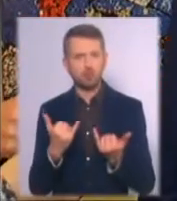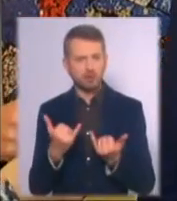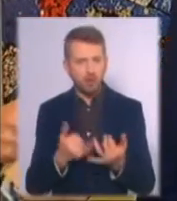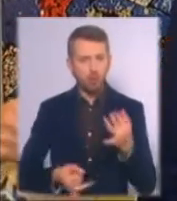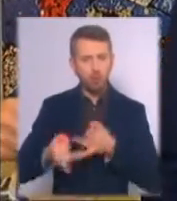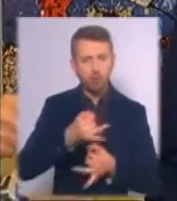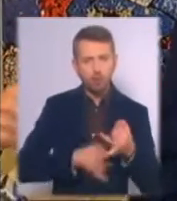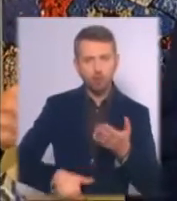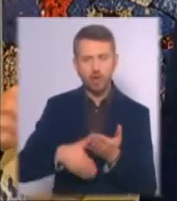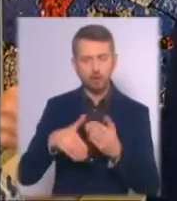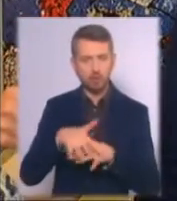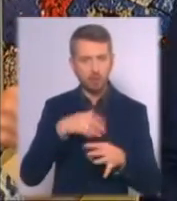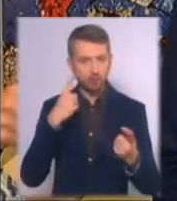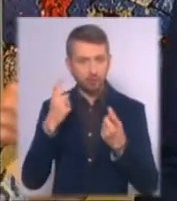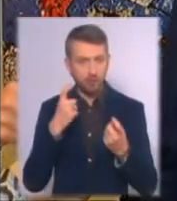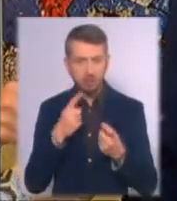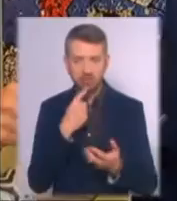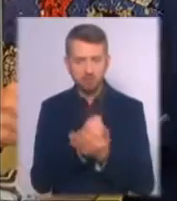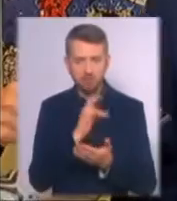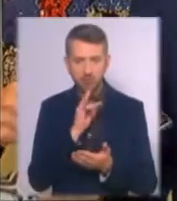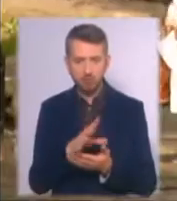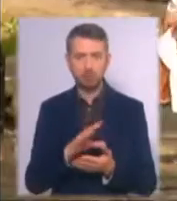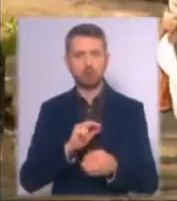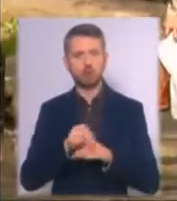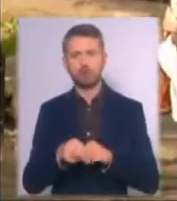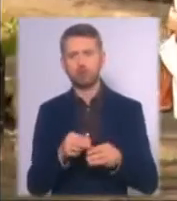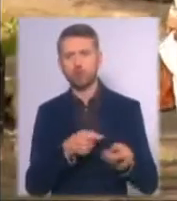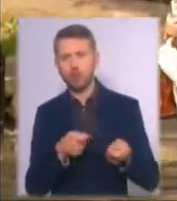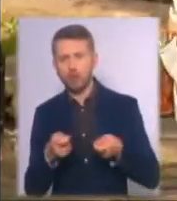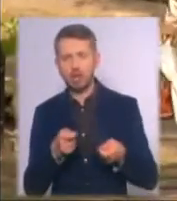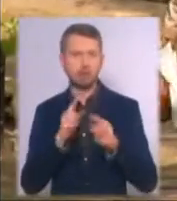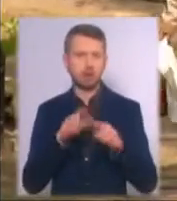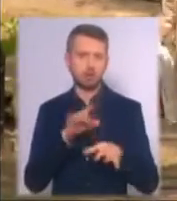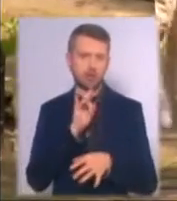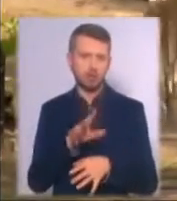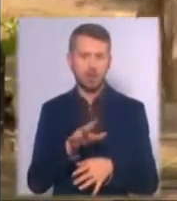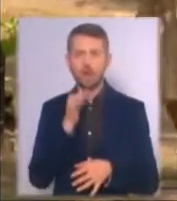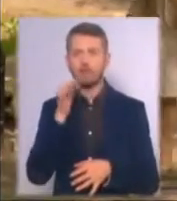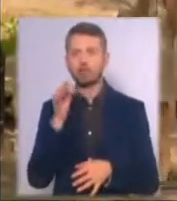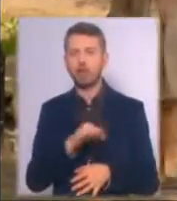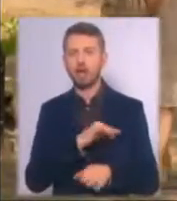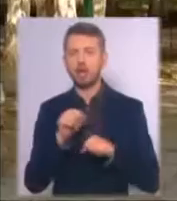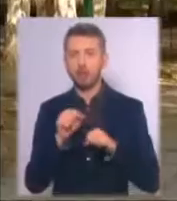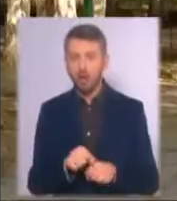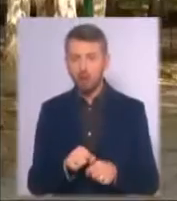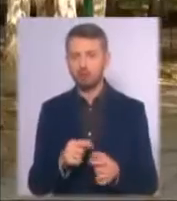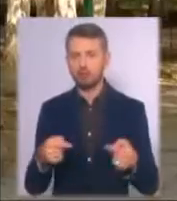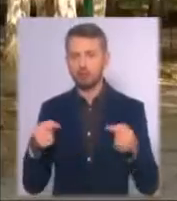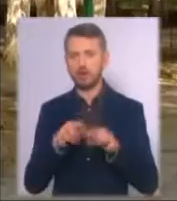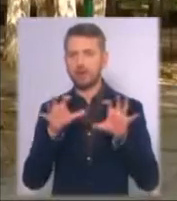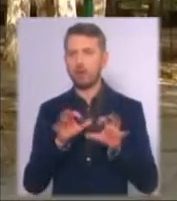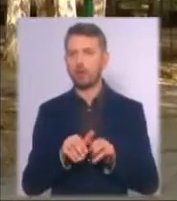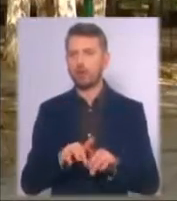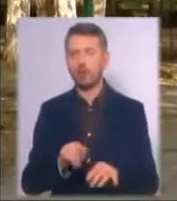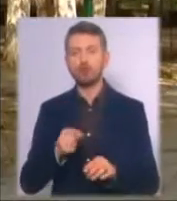засобах масової інформації, вона не пройде ані через уряд, ані через парламент. Відповідь адвокатів однозначна – закон таки діє. А от чому